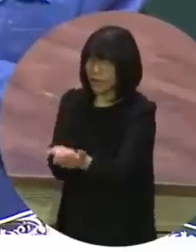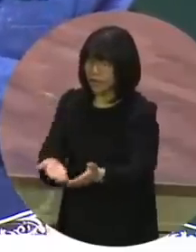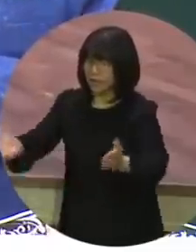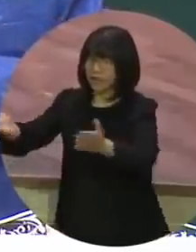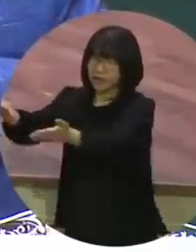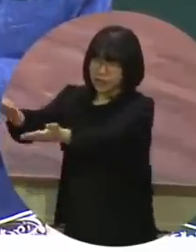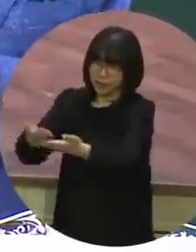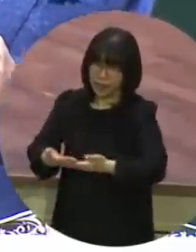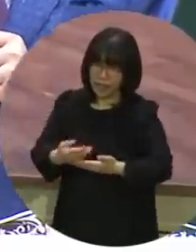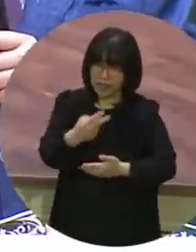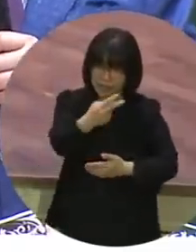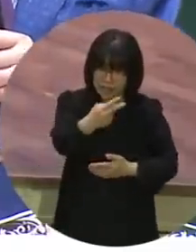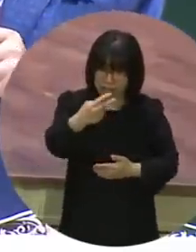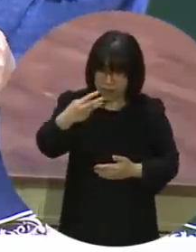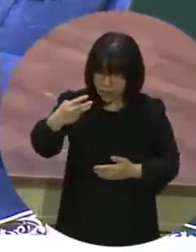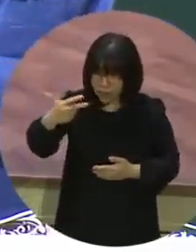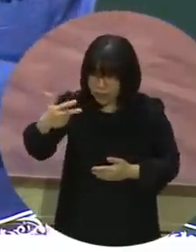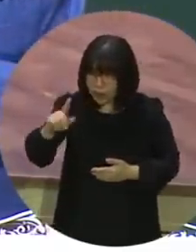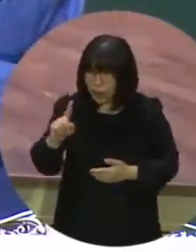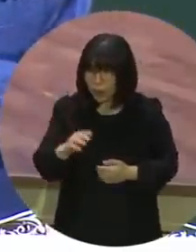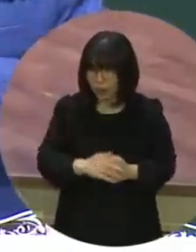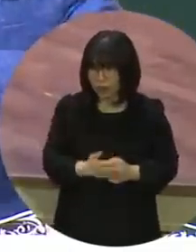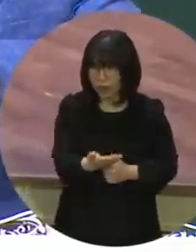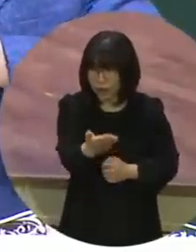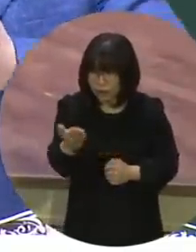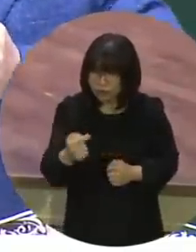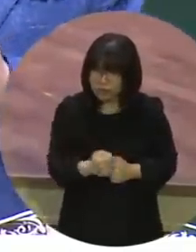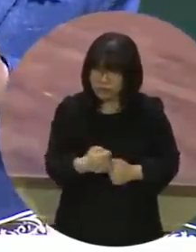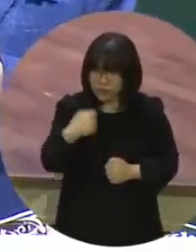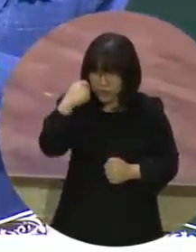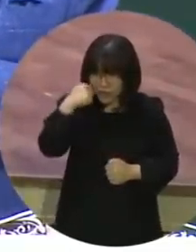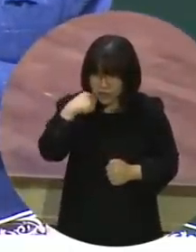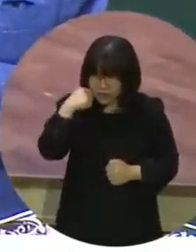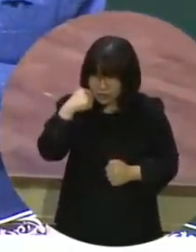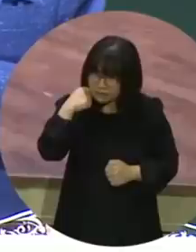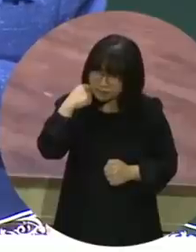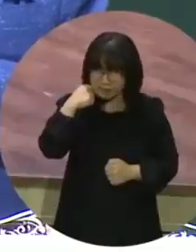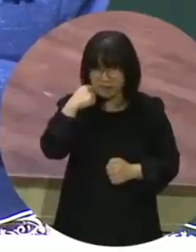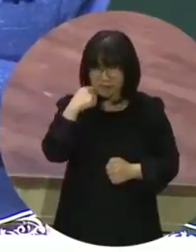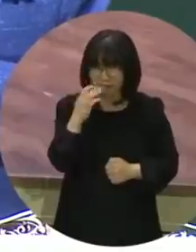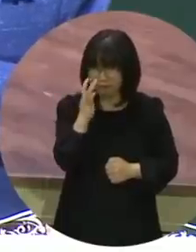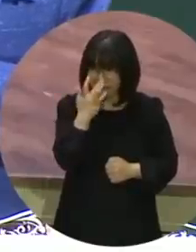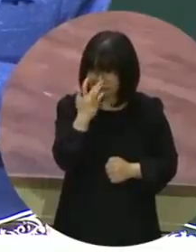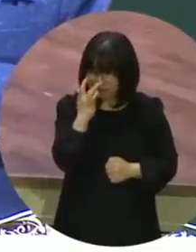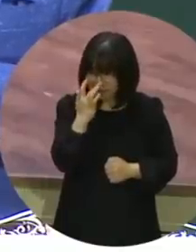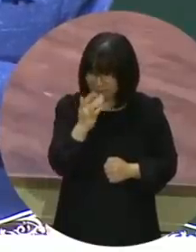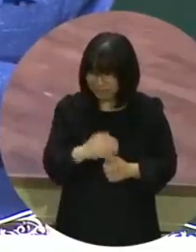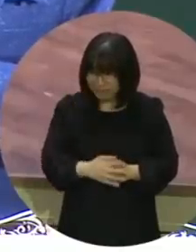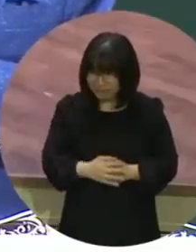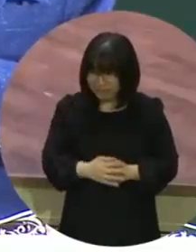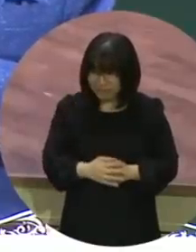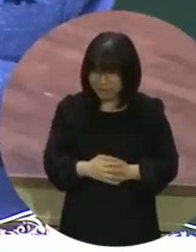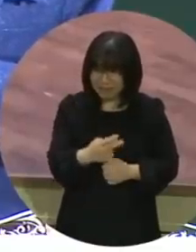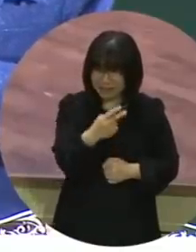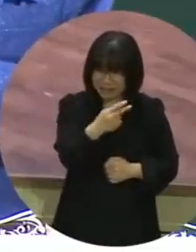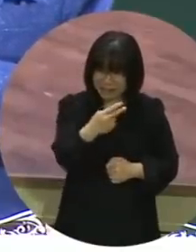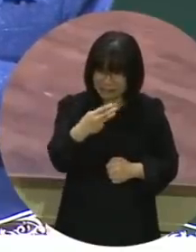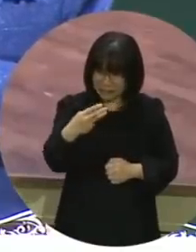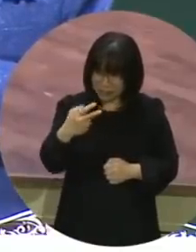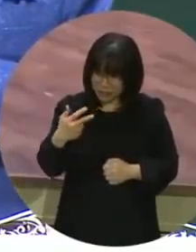떠드는데, 237이, 아니, 237이 그 가슴이 와 닿습니까? 내 스케일